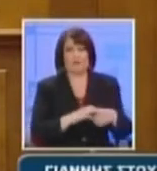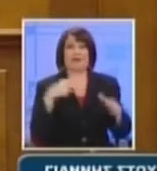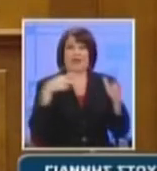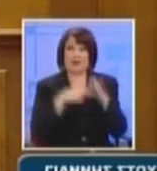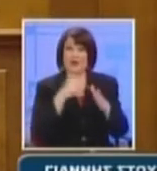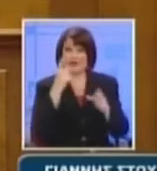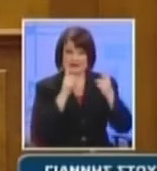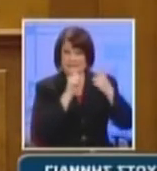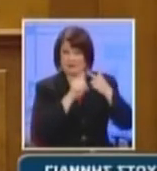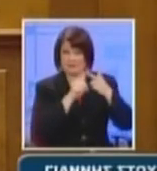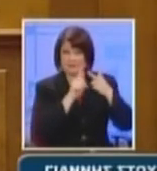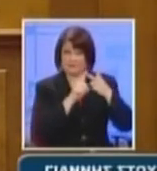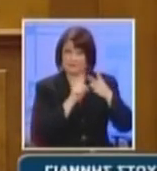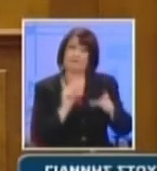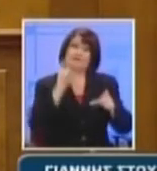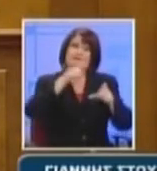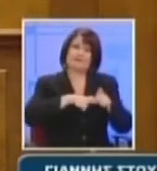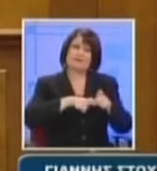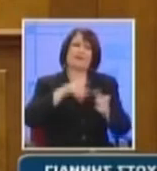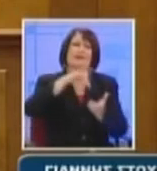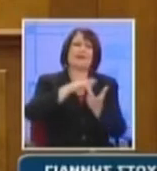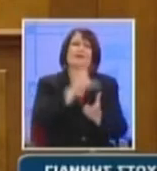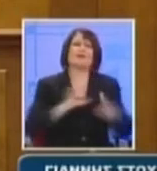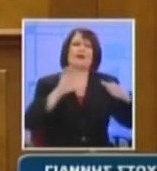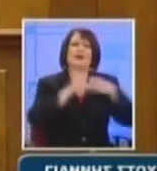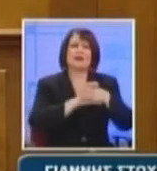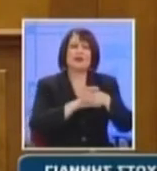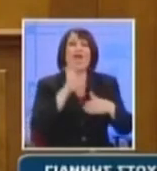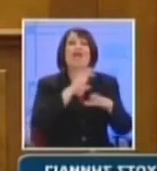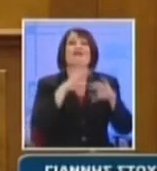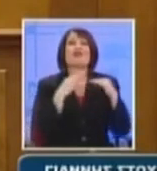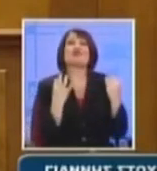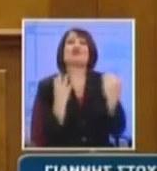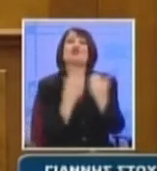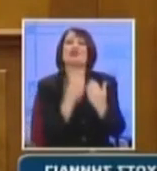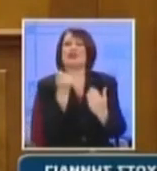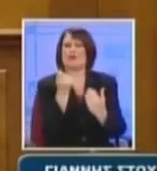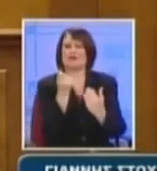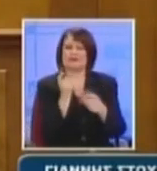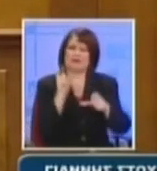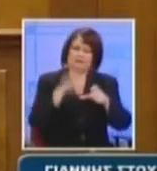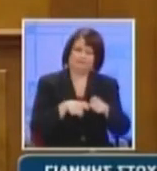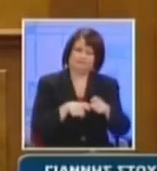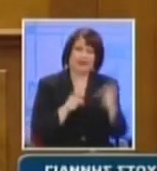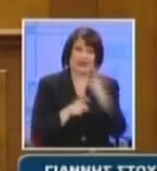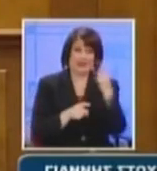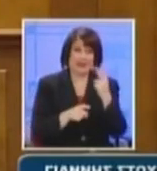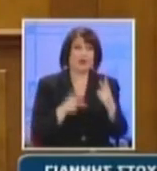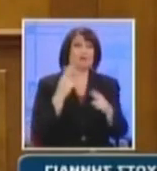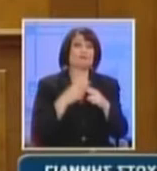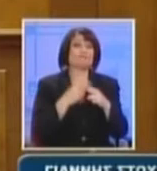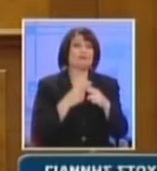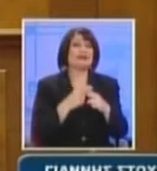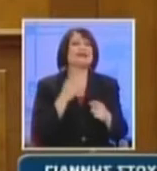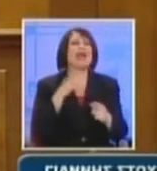2001, ήταν ότι γίναμε κομμάτι του πυρήνα της οικογένειας αυτής, που είναι η Ευρωζώνη. Χάρη σε αυτές τις δύο στρατηγικές επιλογές, η